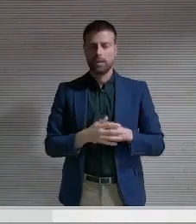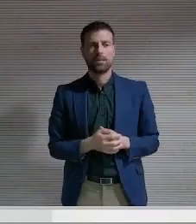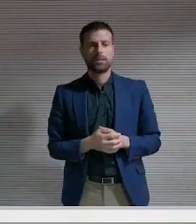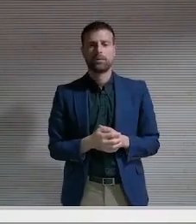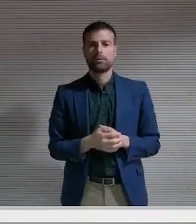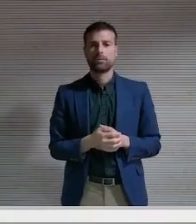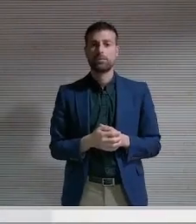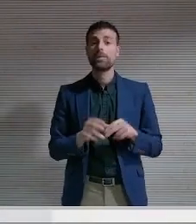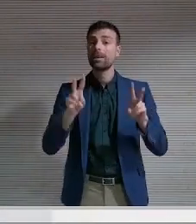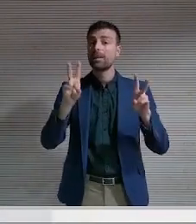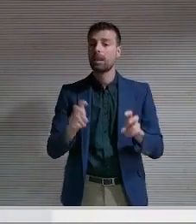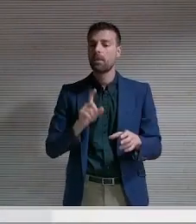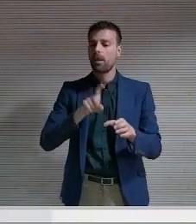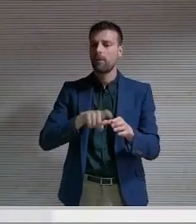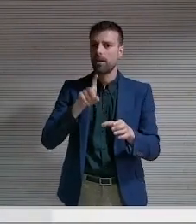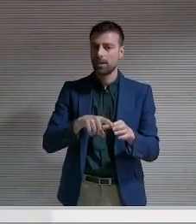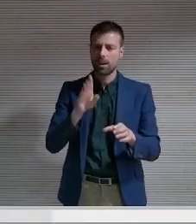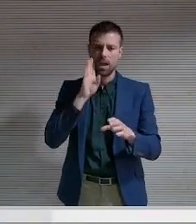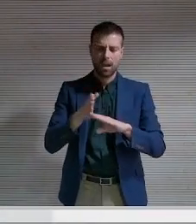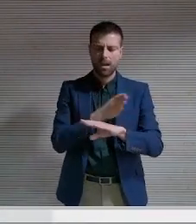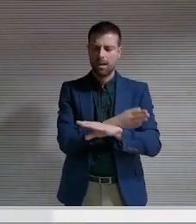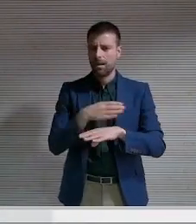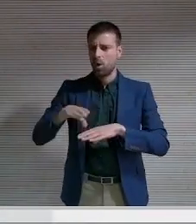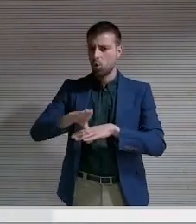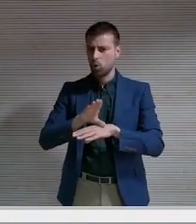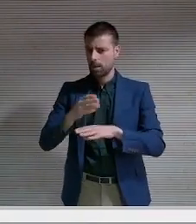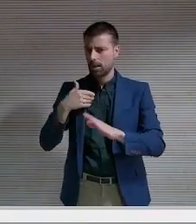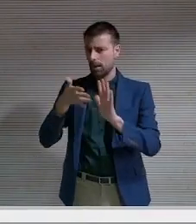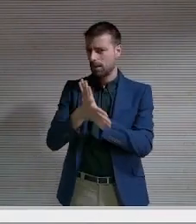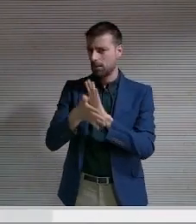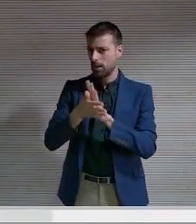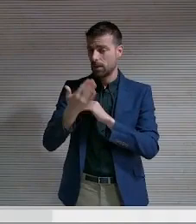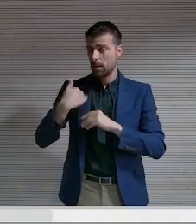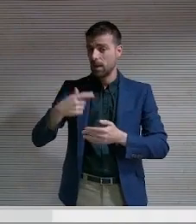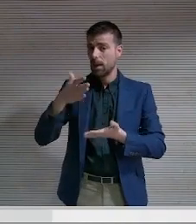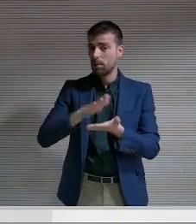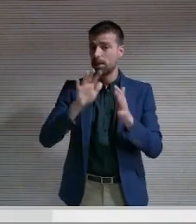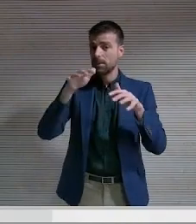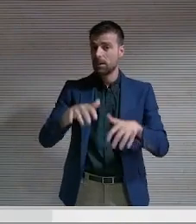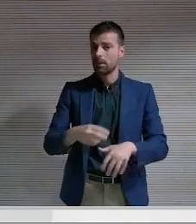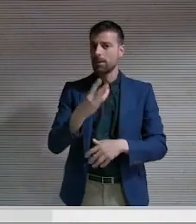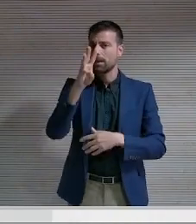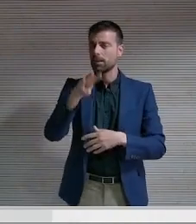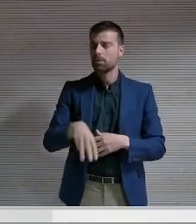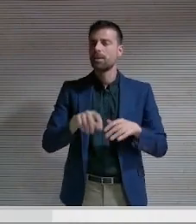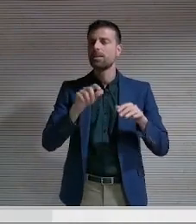En relació a l'afiliació, ja s'ha comentat, ho ha comentat el conseller, a l'abril hem tingut